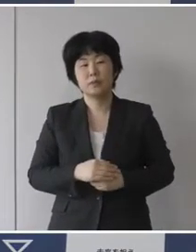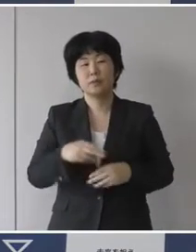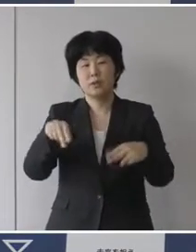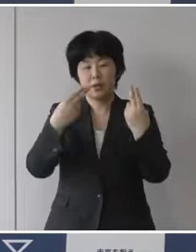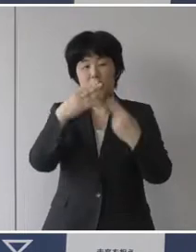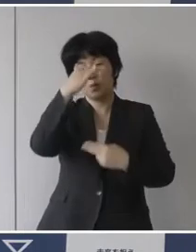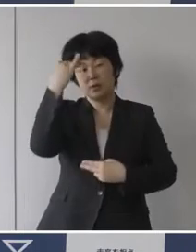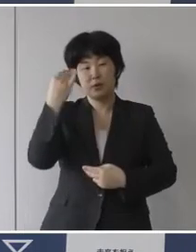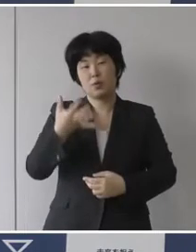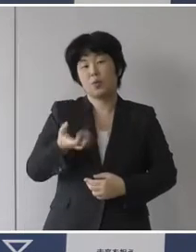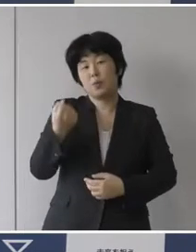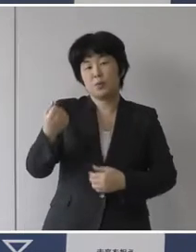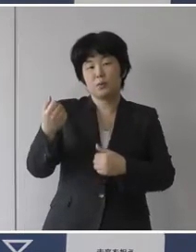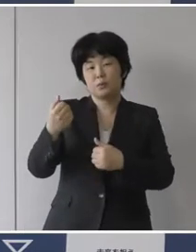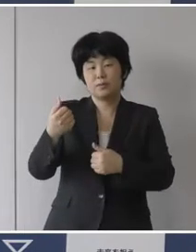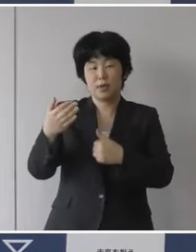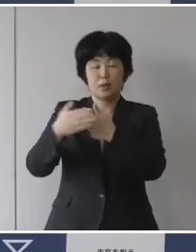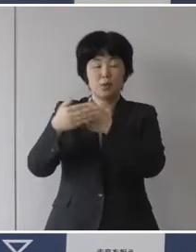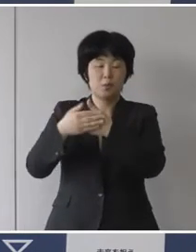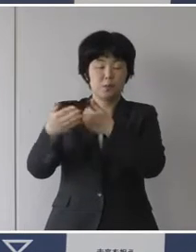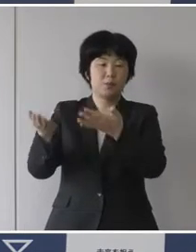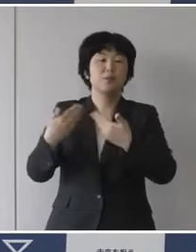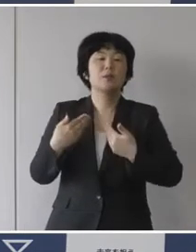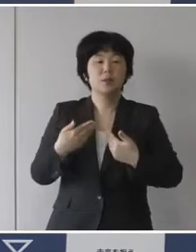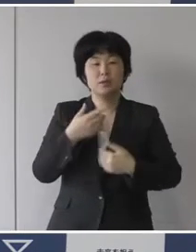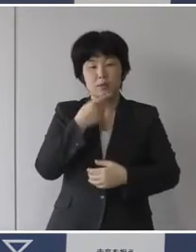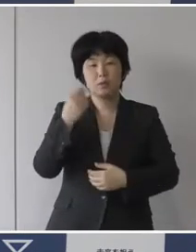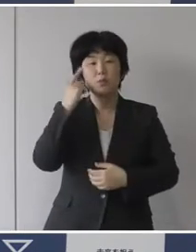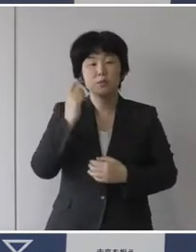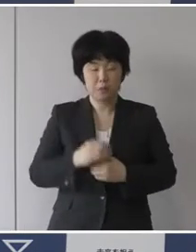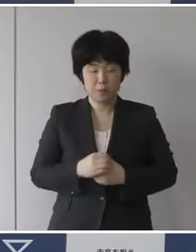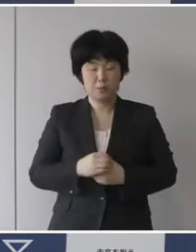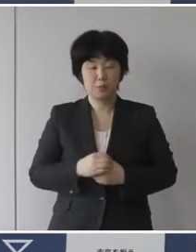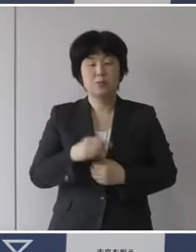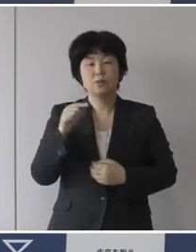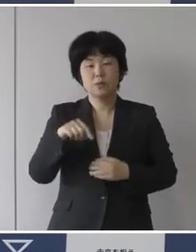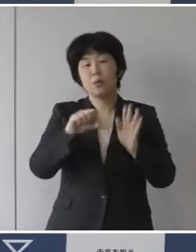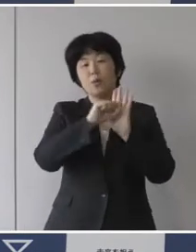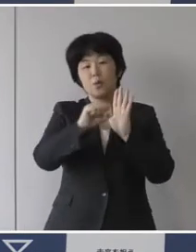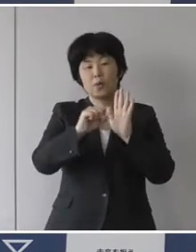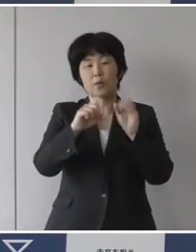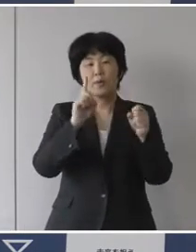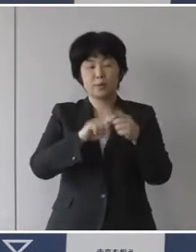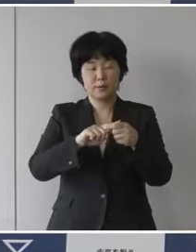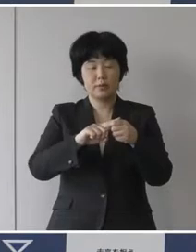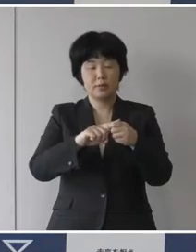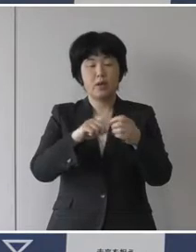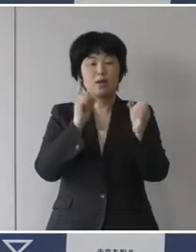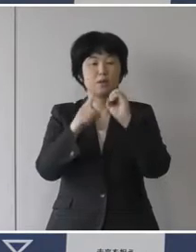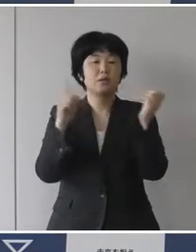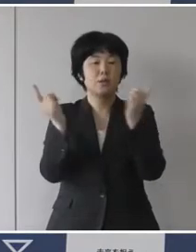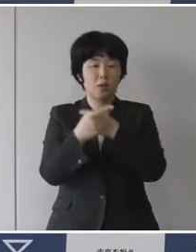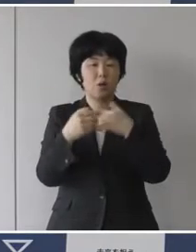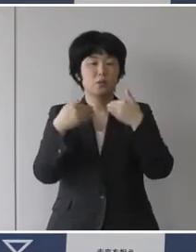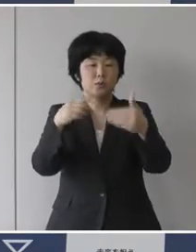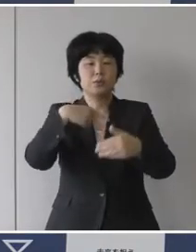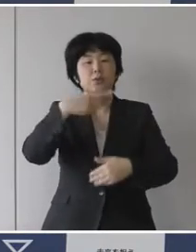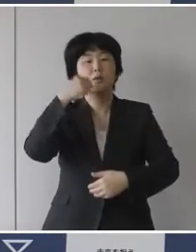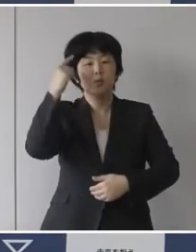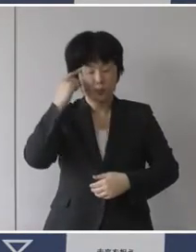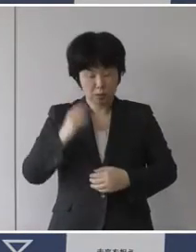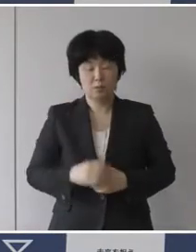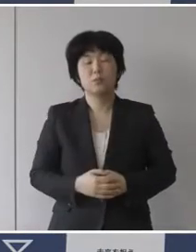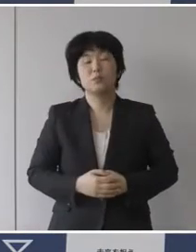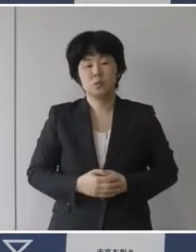イスもいただきながら、本当に効果的なデジタル化を進めていかなきゃいけないというふうに考えております。そういう意